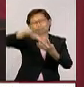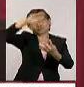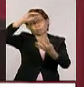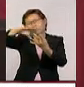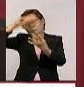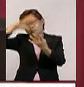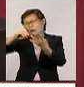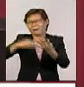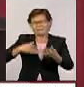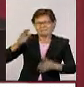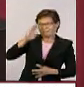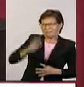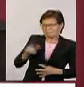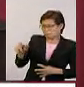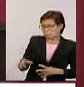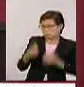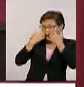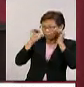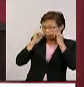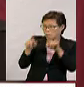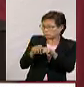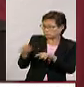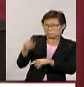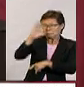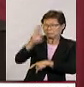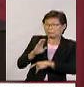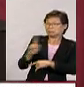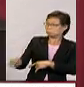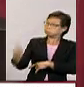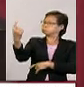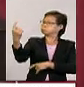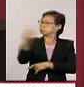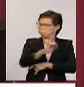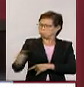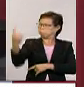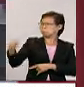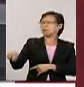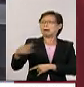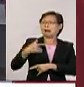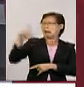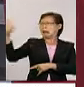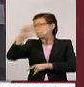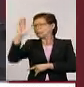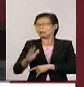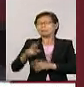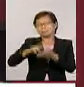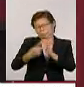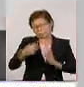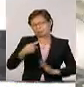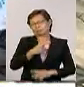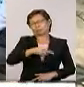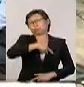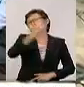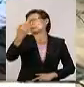berjumpa orang yang mempunyai kemahiran seperti almarhum. Ini menunjukkan bahawa kita kerugian negara, kerugian yang amat